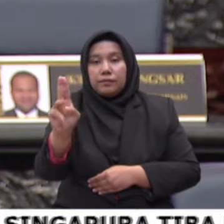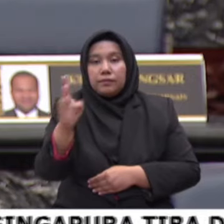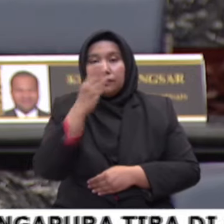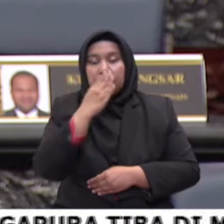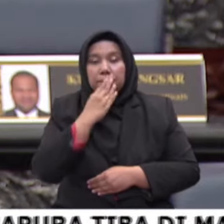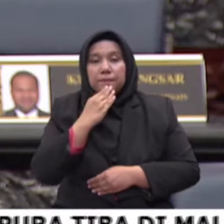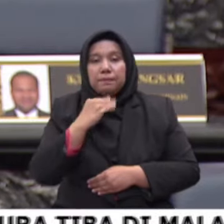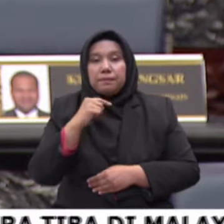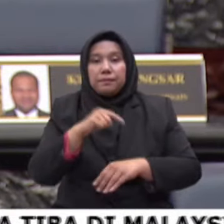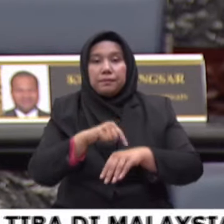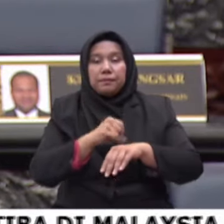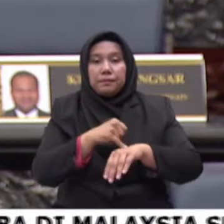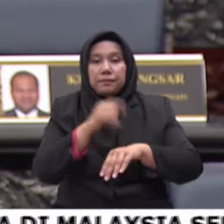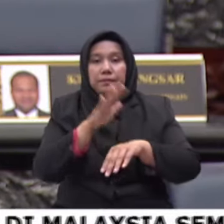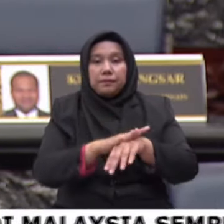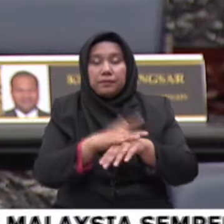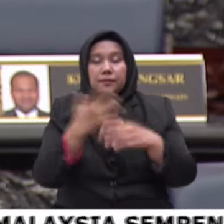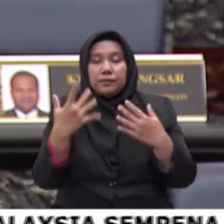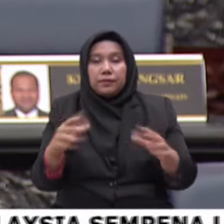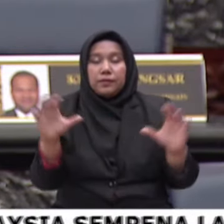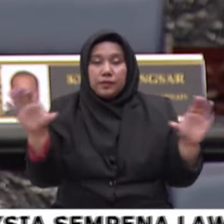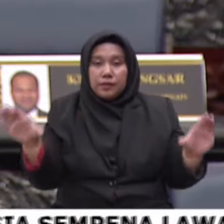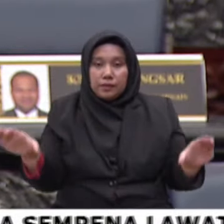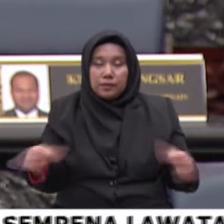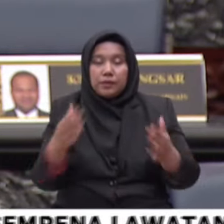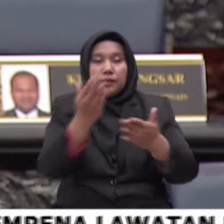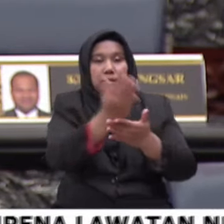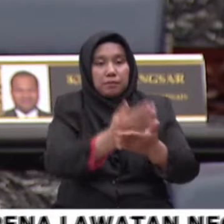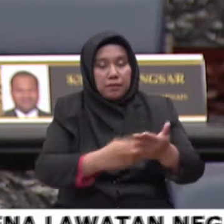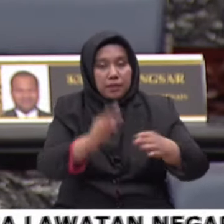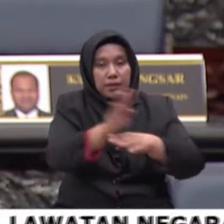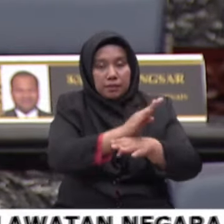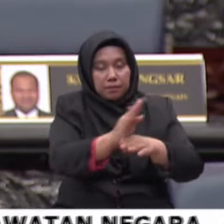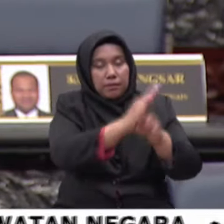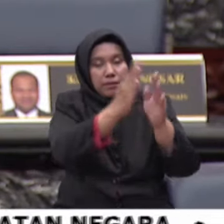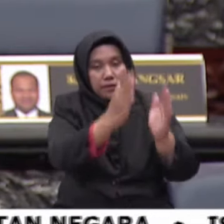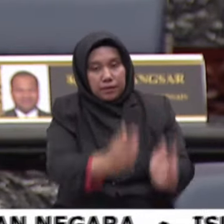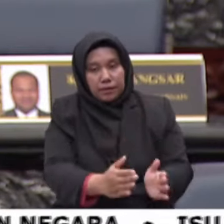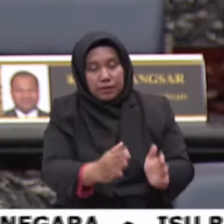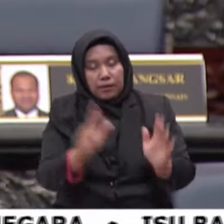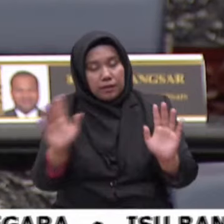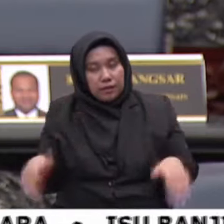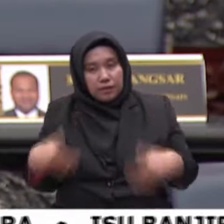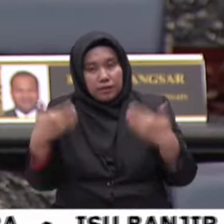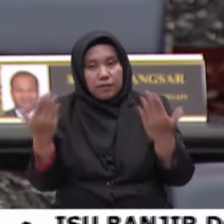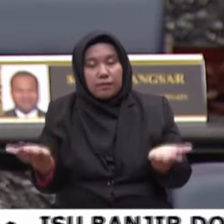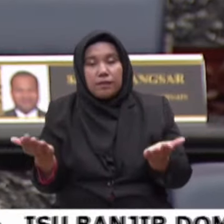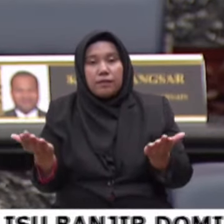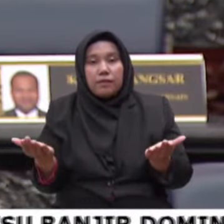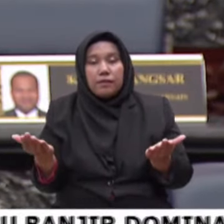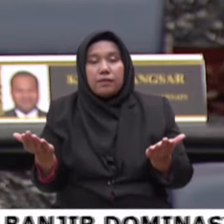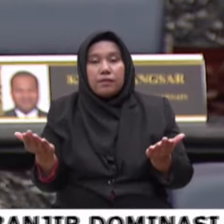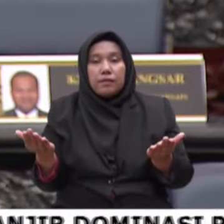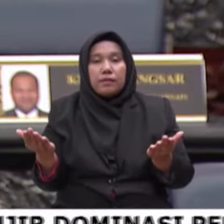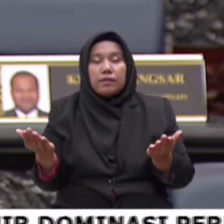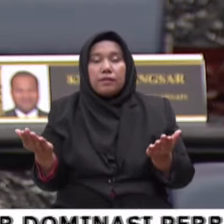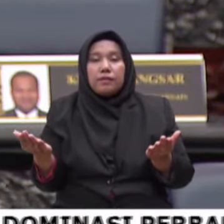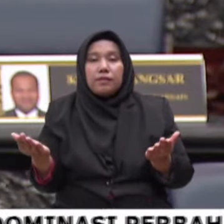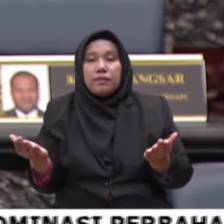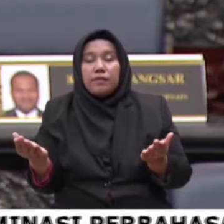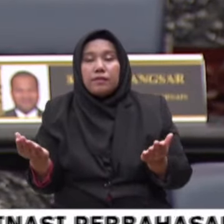dimajukan dan diusahakan oleh sebahagian usahawan-usahawan. bagaimana usaha untuk memajukan